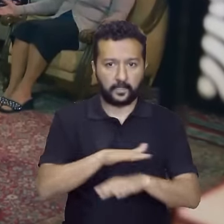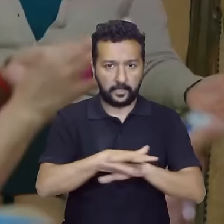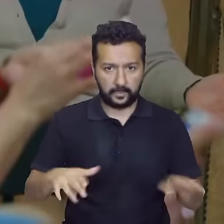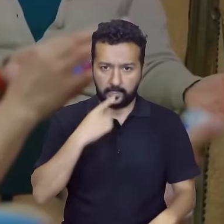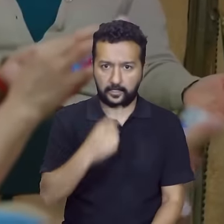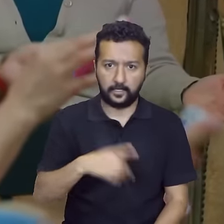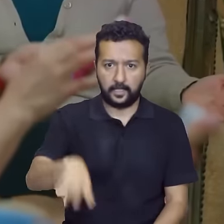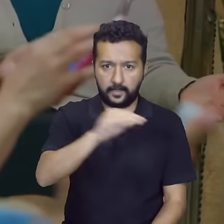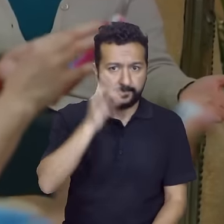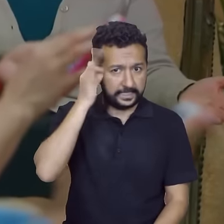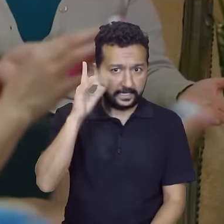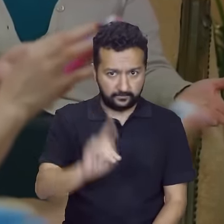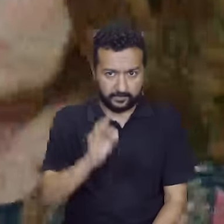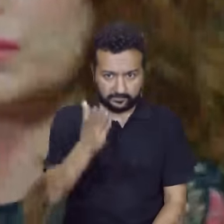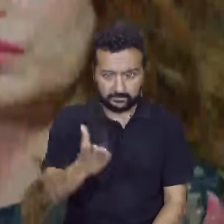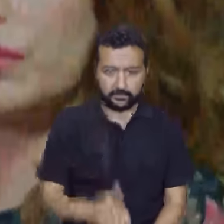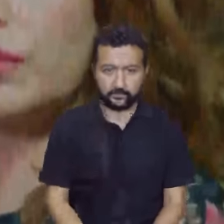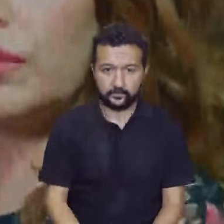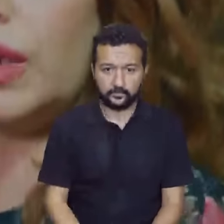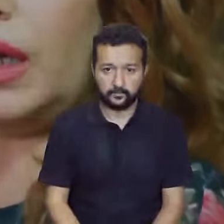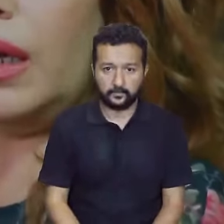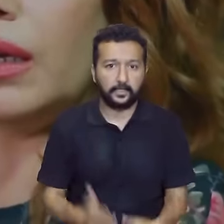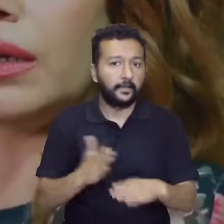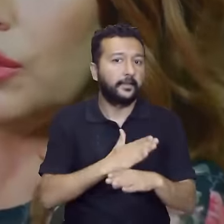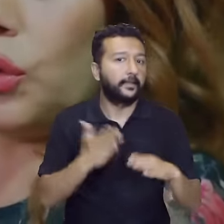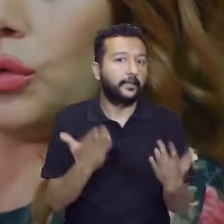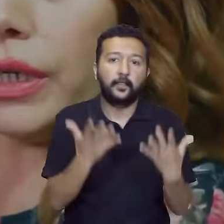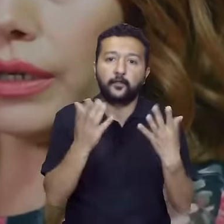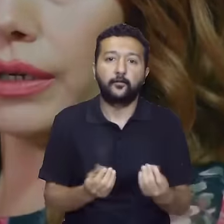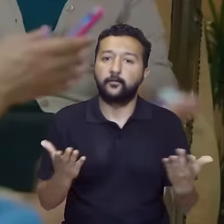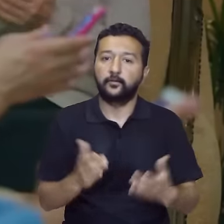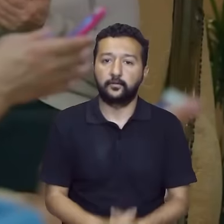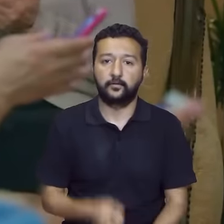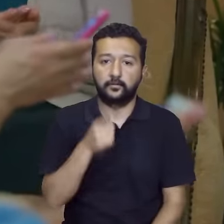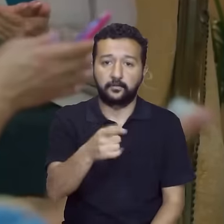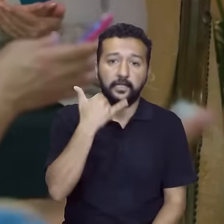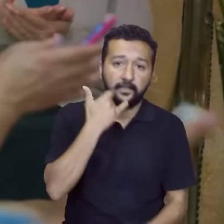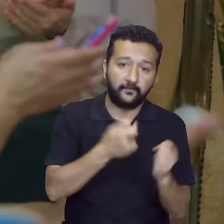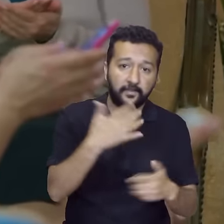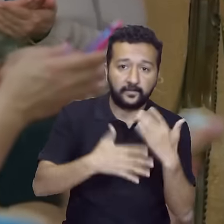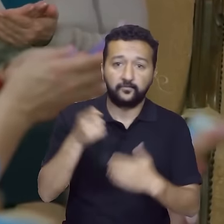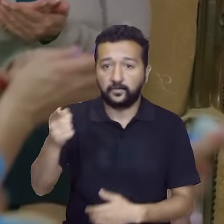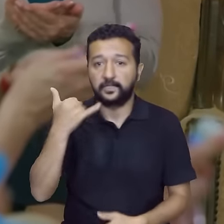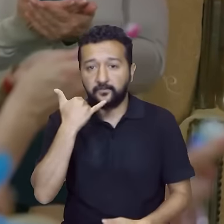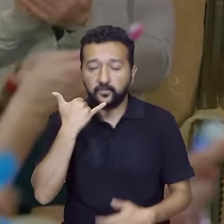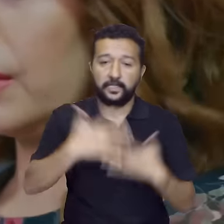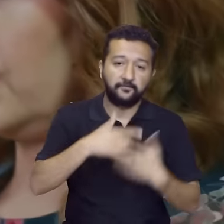Yeter artık ayol. Delirdiniz mi? Daha güzel mi? Niye? Ne oldu ki?